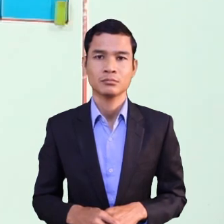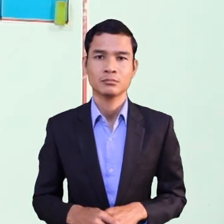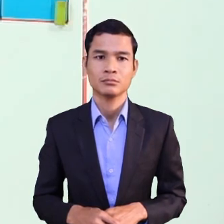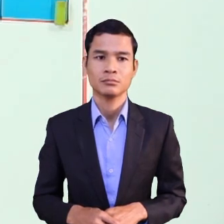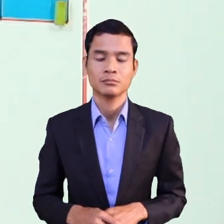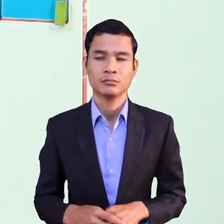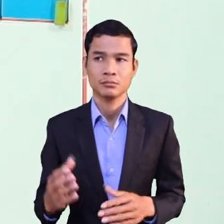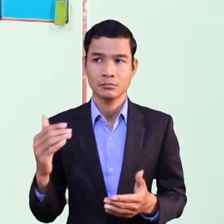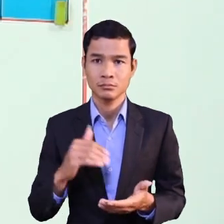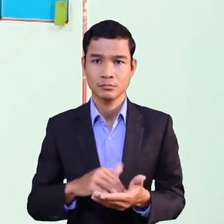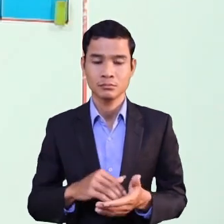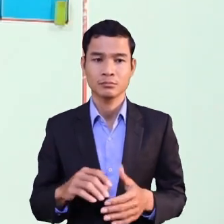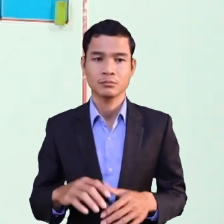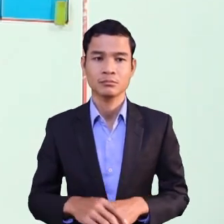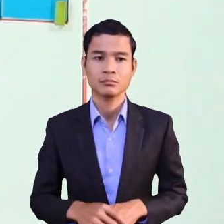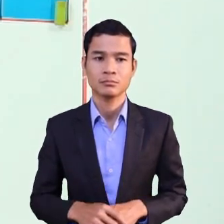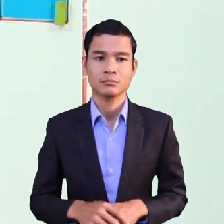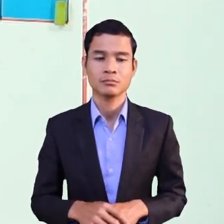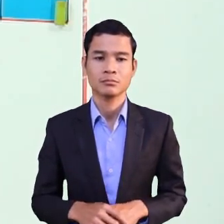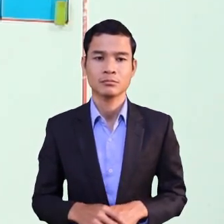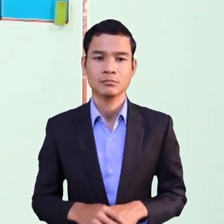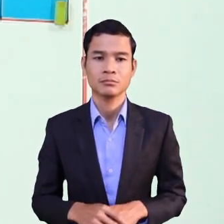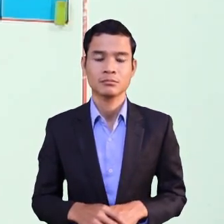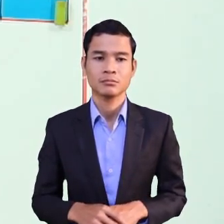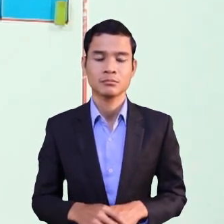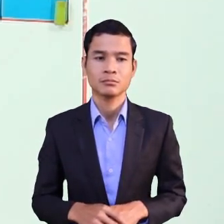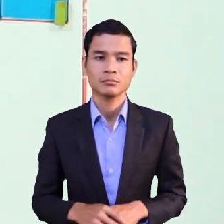ម្ដងទៀតណា